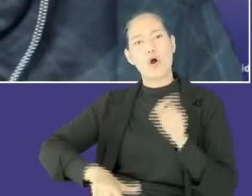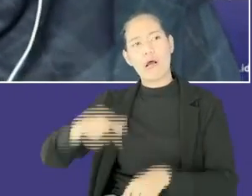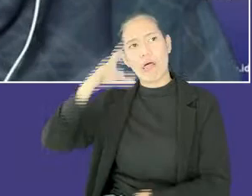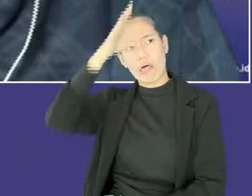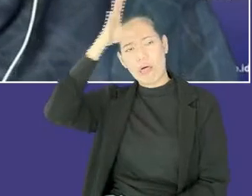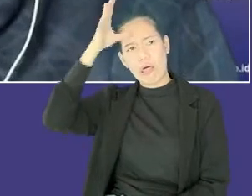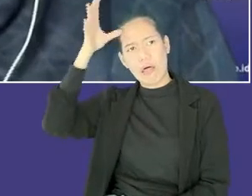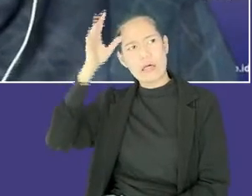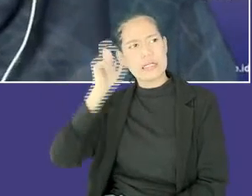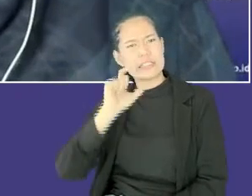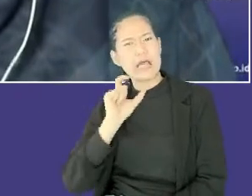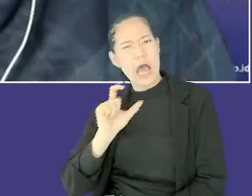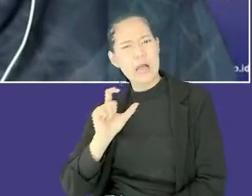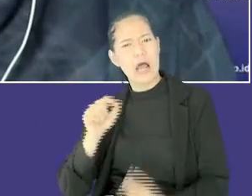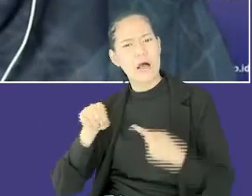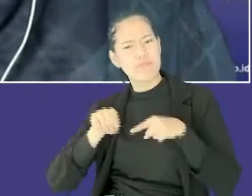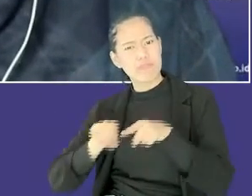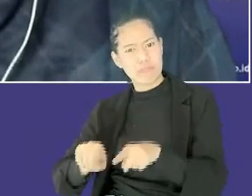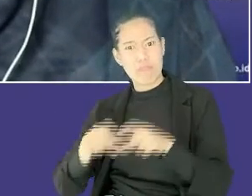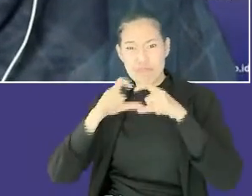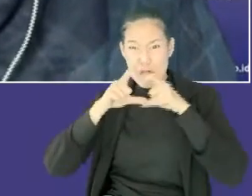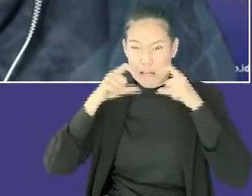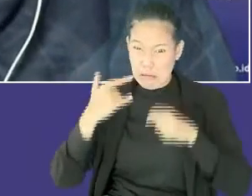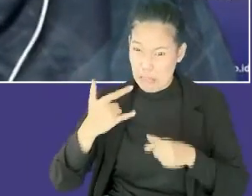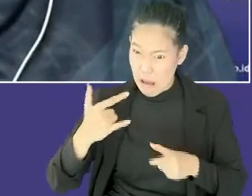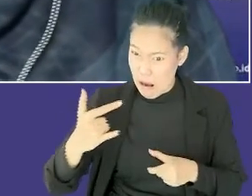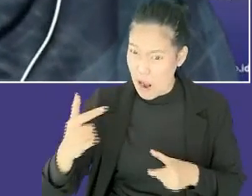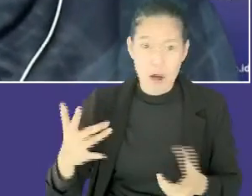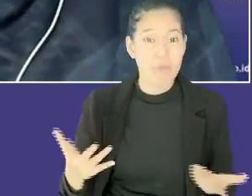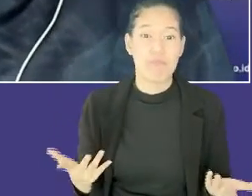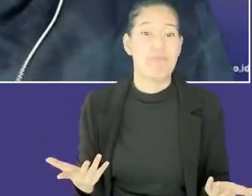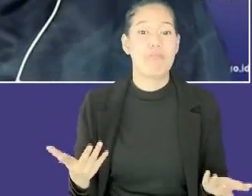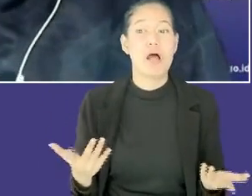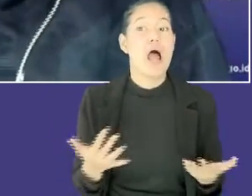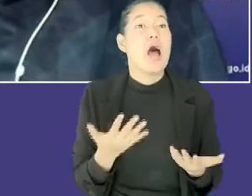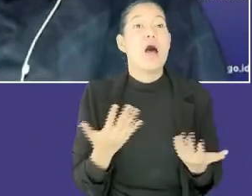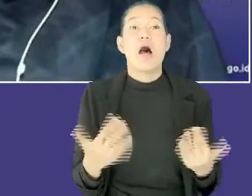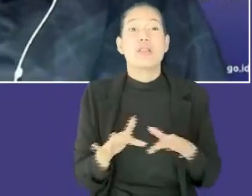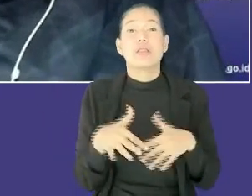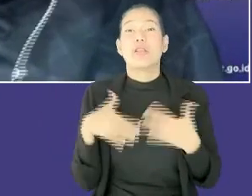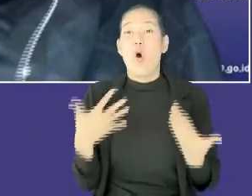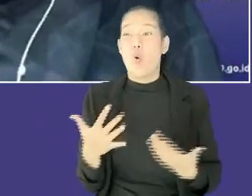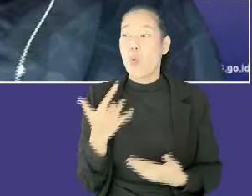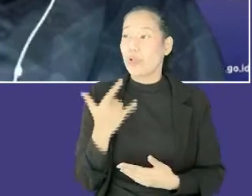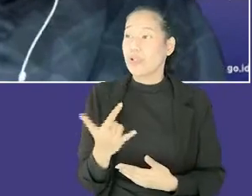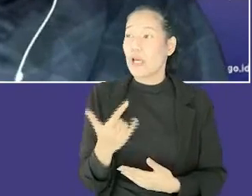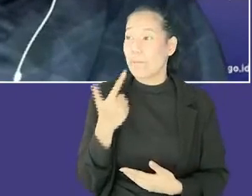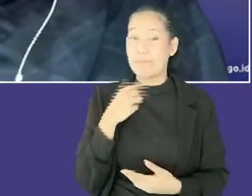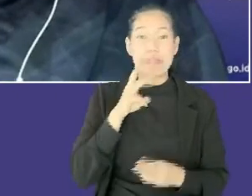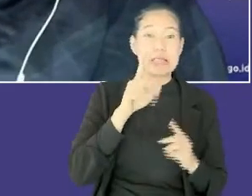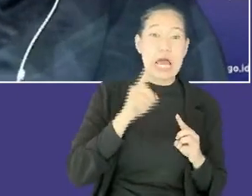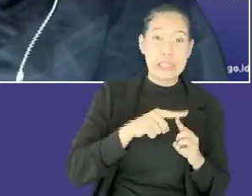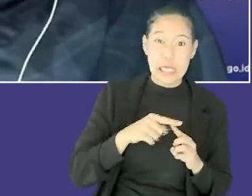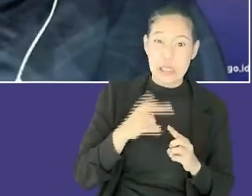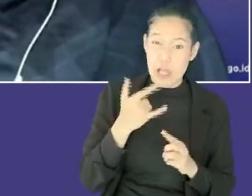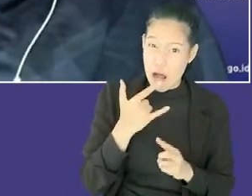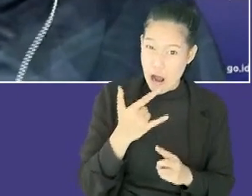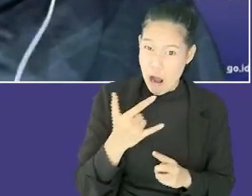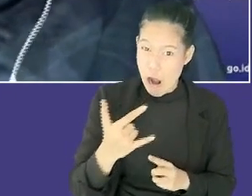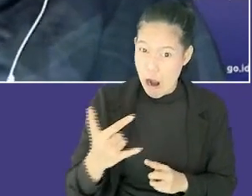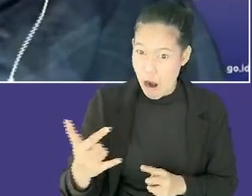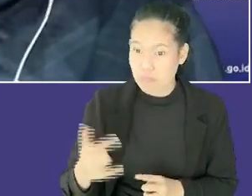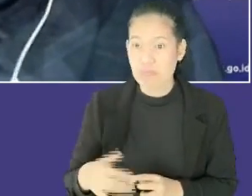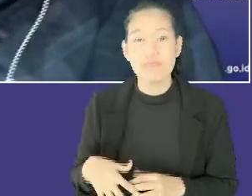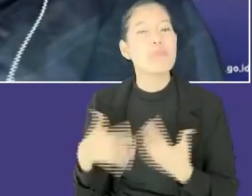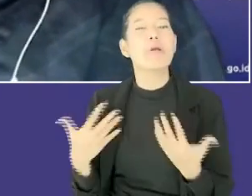sebetulnya Bagaimana sih kita akan terus-terusan pakai masker nih selama-lamanya begitu kan atau kita akan terus-terusan tiga teenleet racing